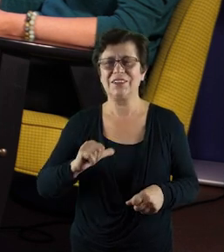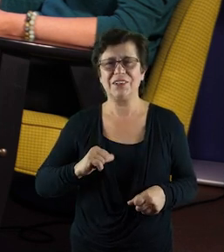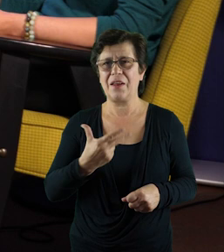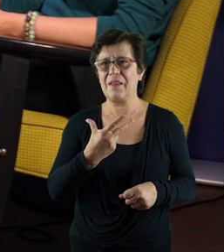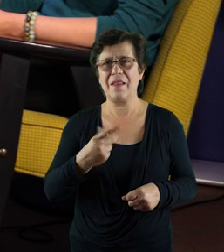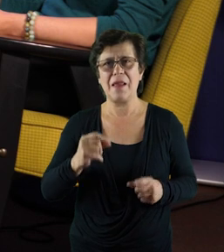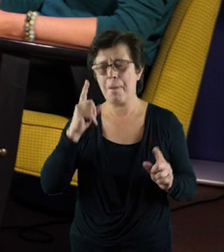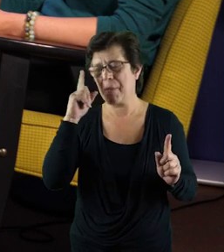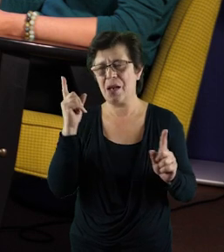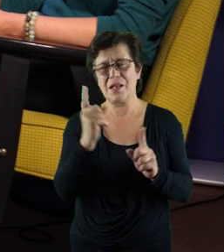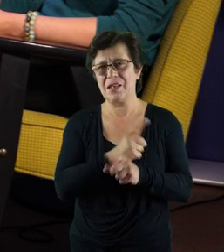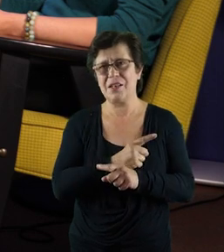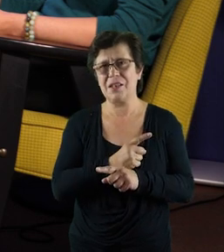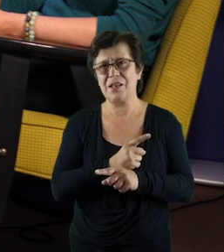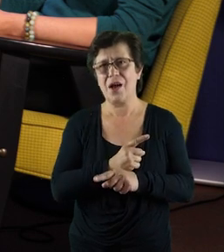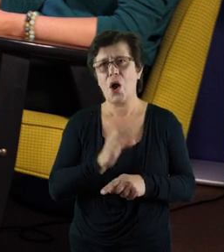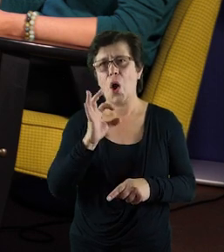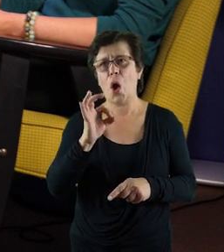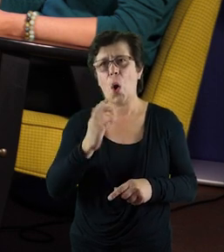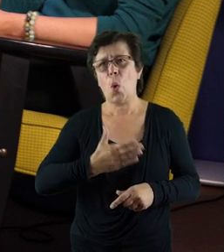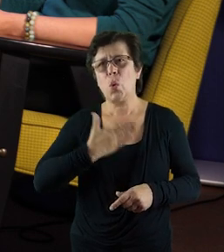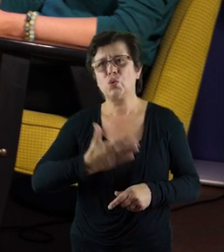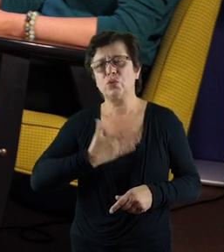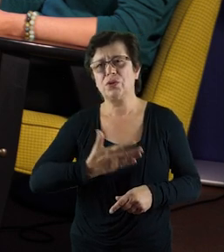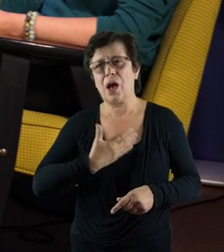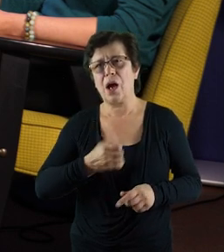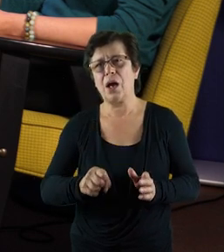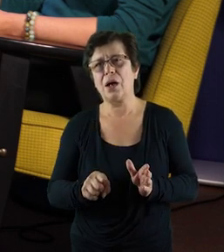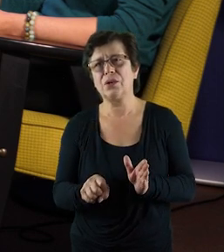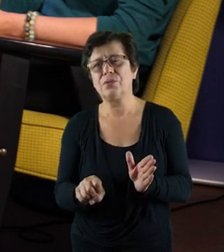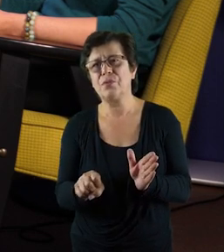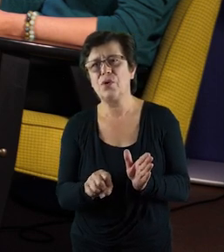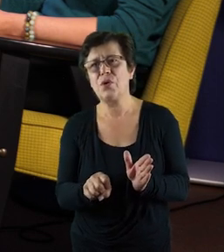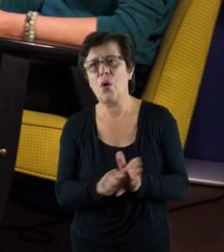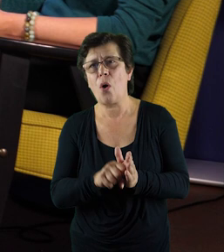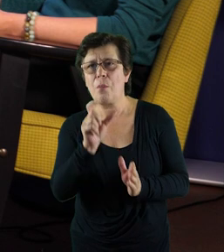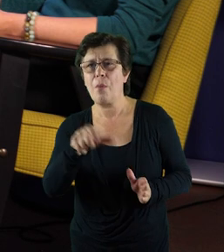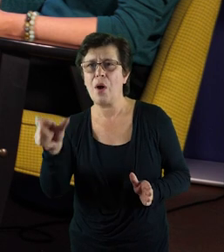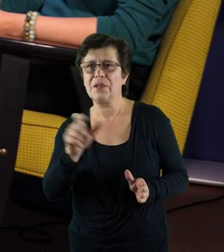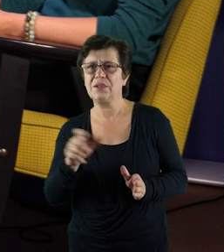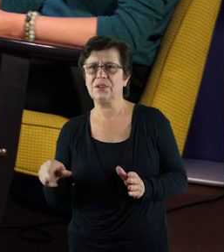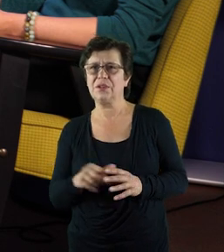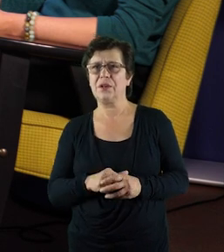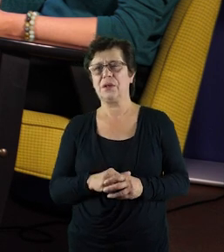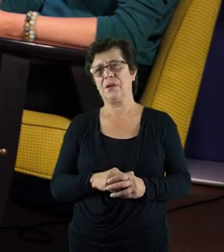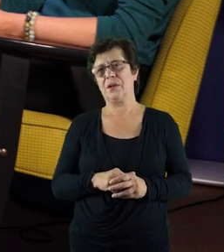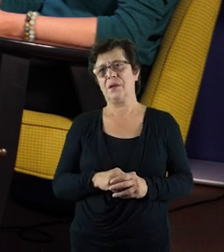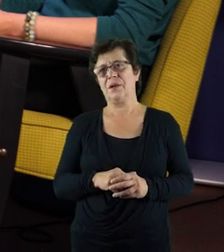poezji, bo rzeczywiście no, one są takim skondensowanym uczuciem.